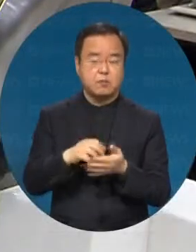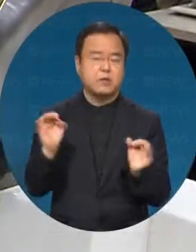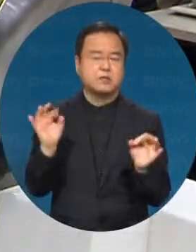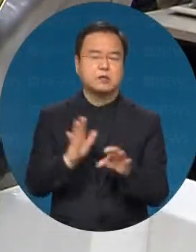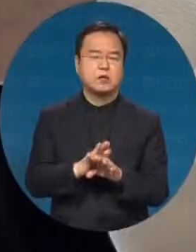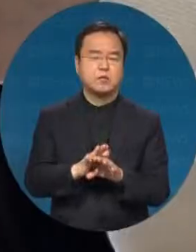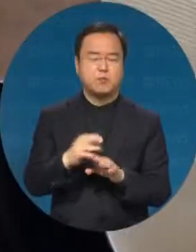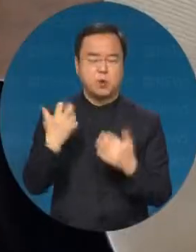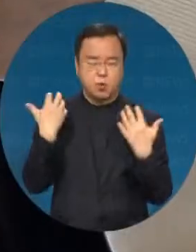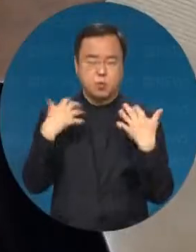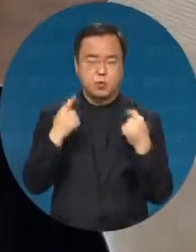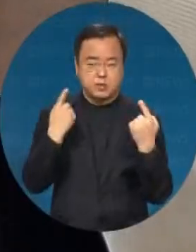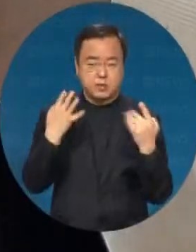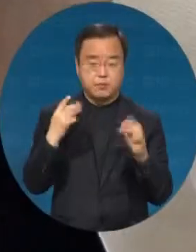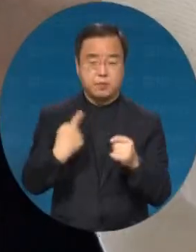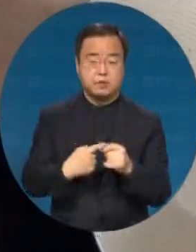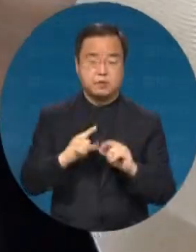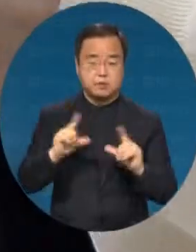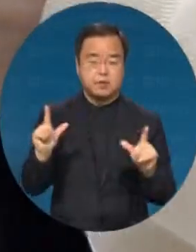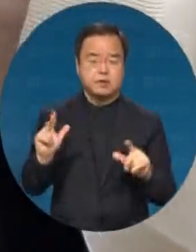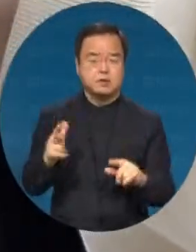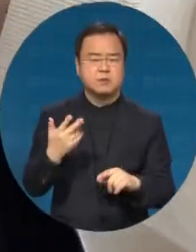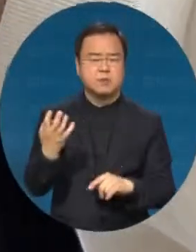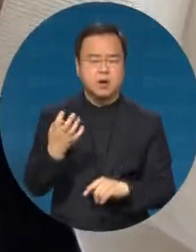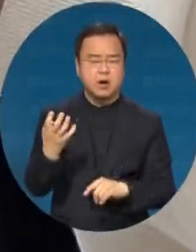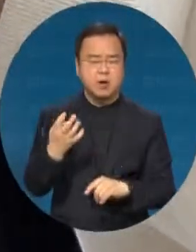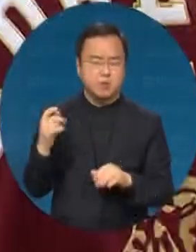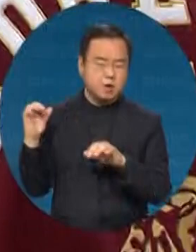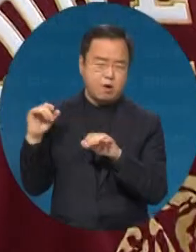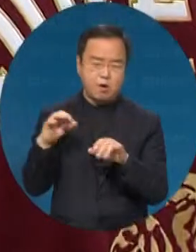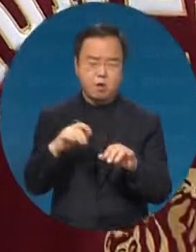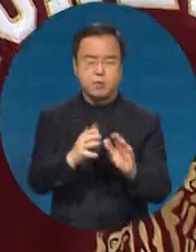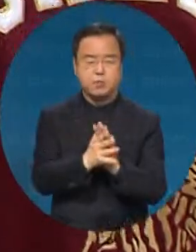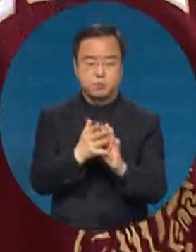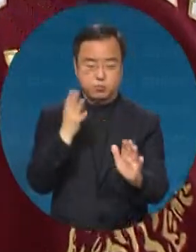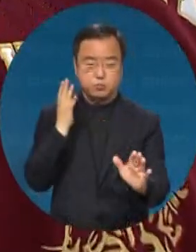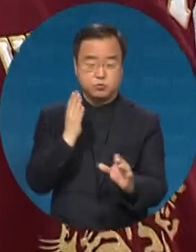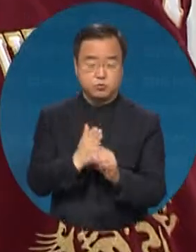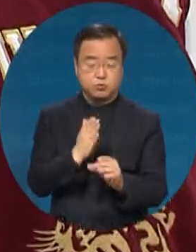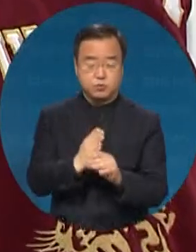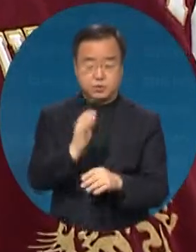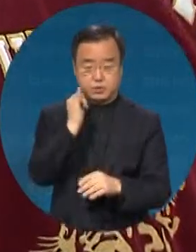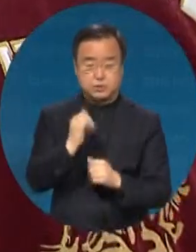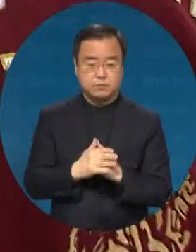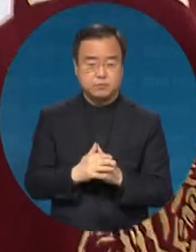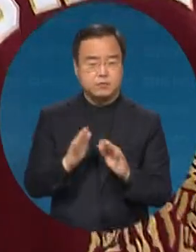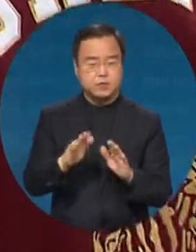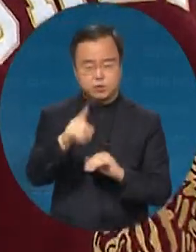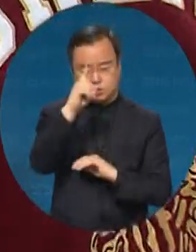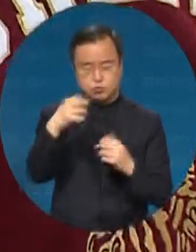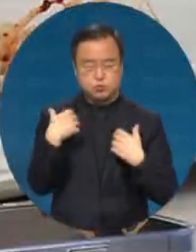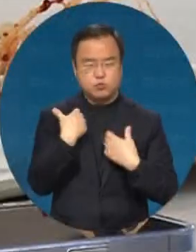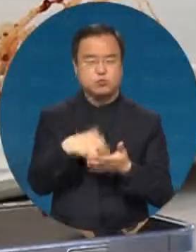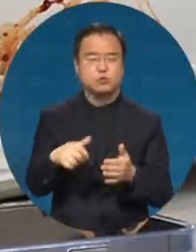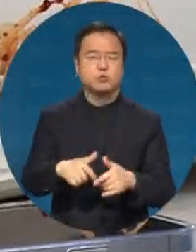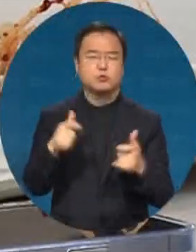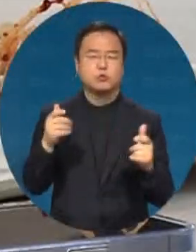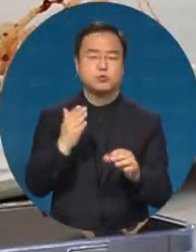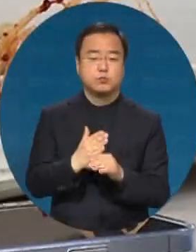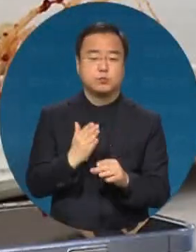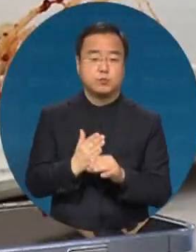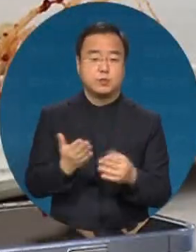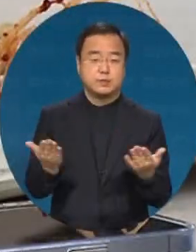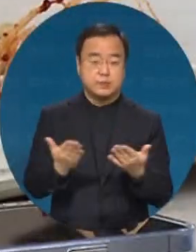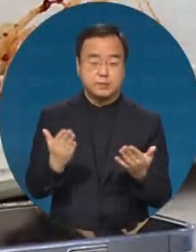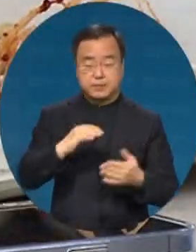했습니다 식수 인원이 지난해보다 절반 가까이 급증하자 정부는 다음 달부터 사업 예산을 2배 이상 확대하고 지원 대학